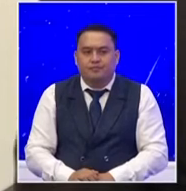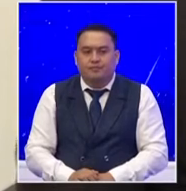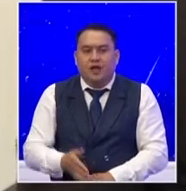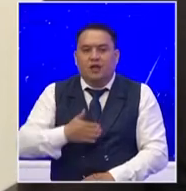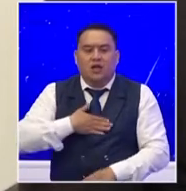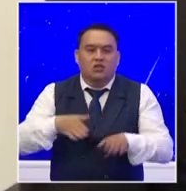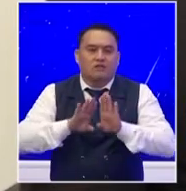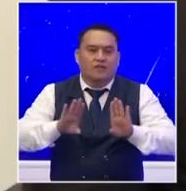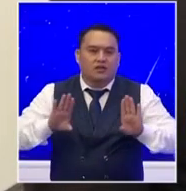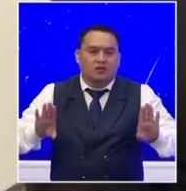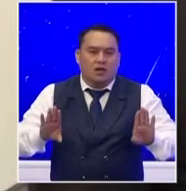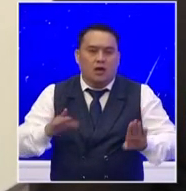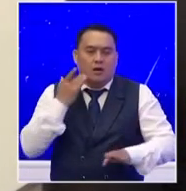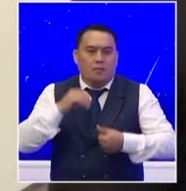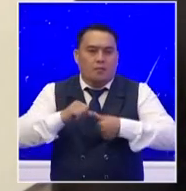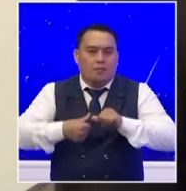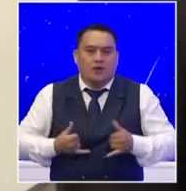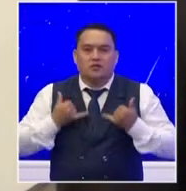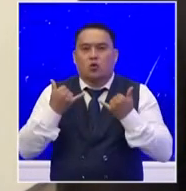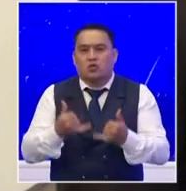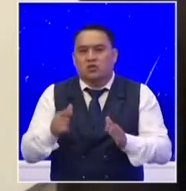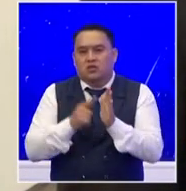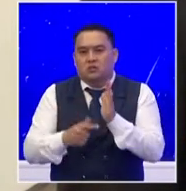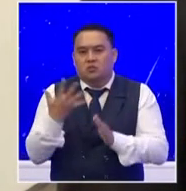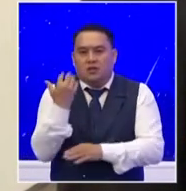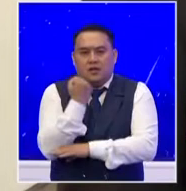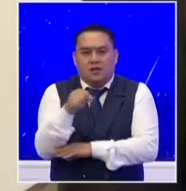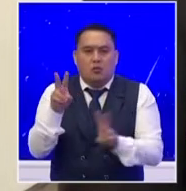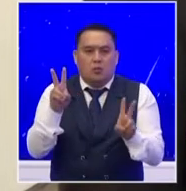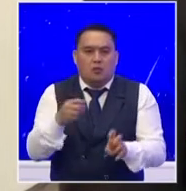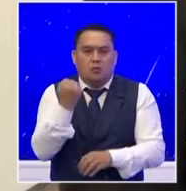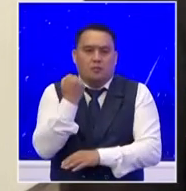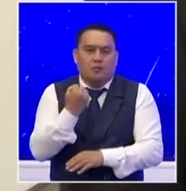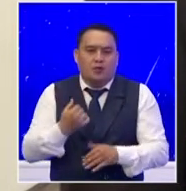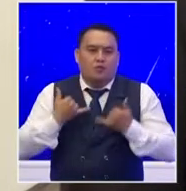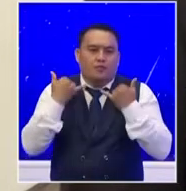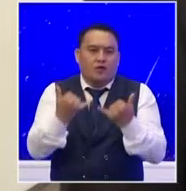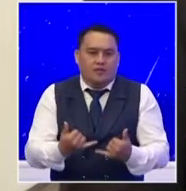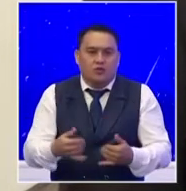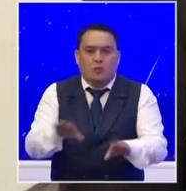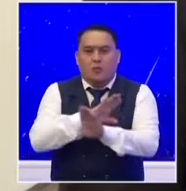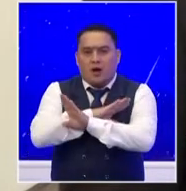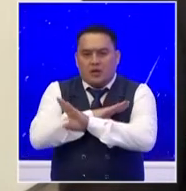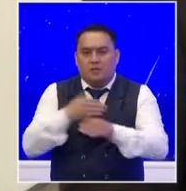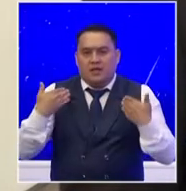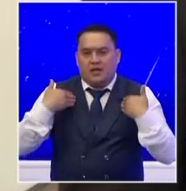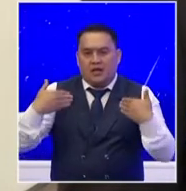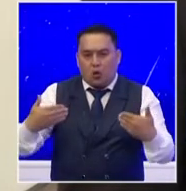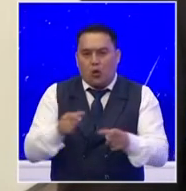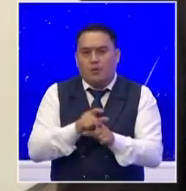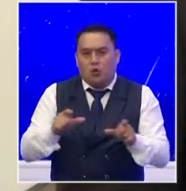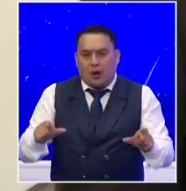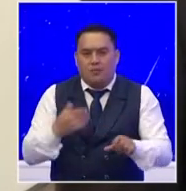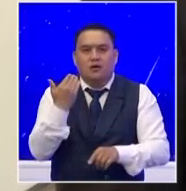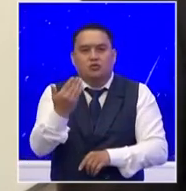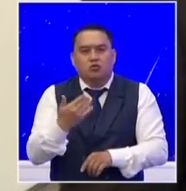Наша выставка под названием «Мангелик Тахзым» приурочена к 75-летию Победы. Так мы хотим отдать дань памяти погибшим героям. А также через